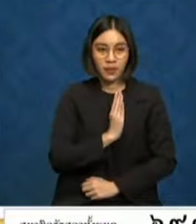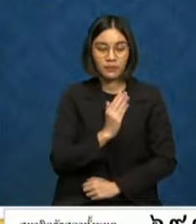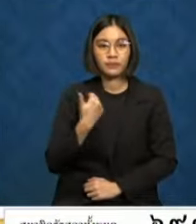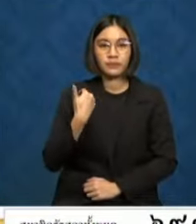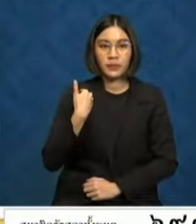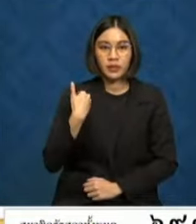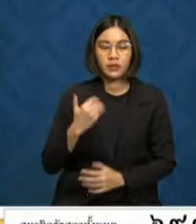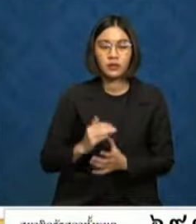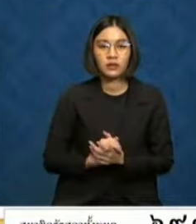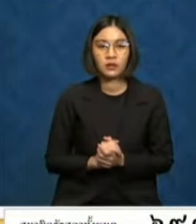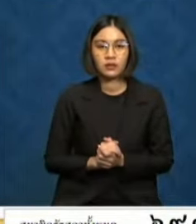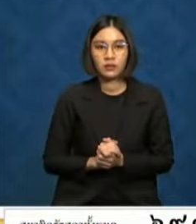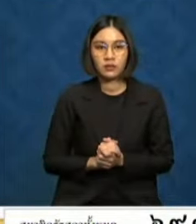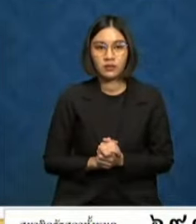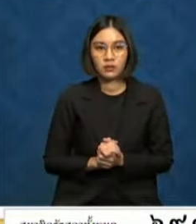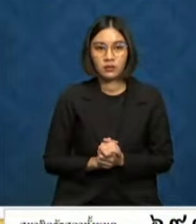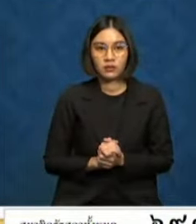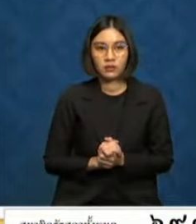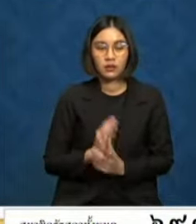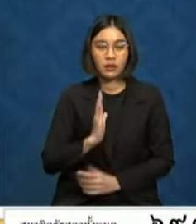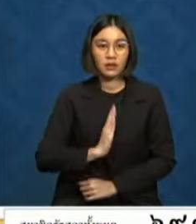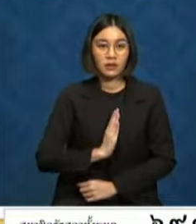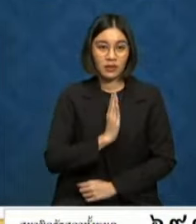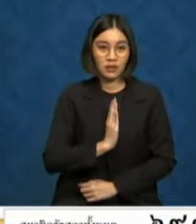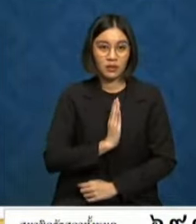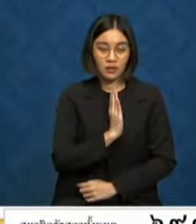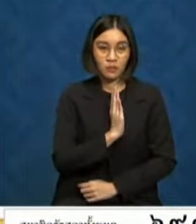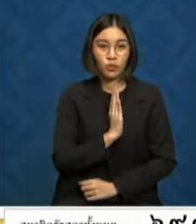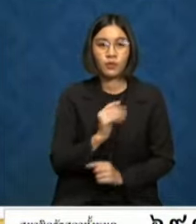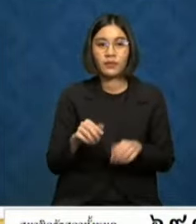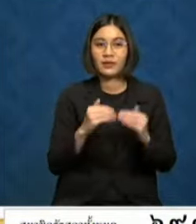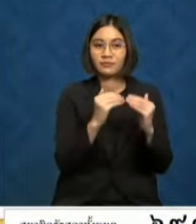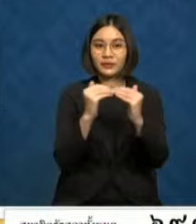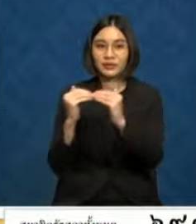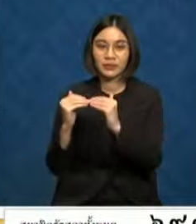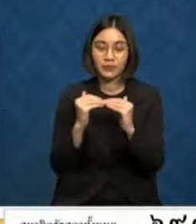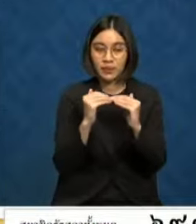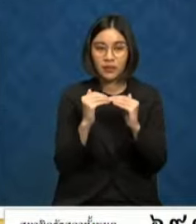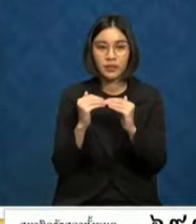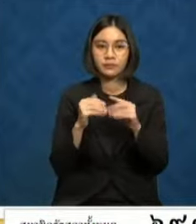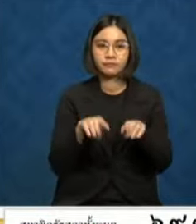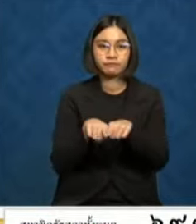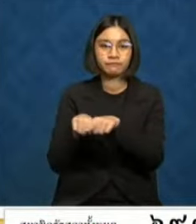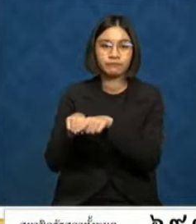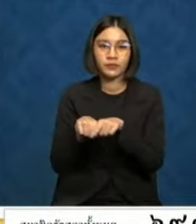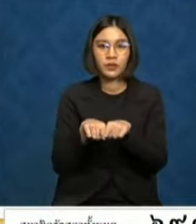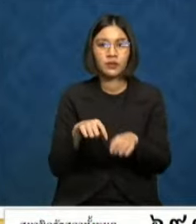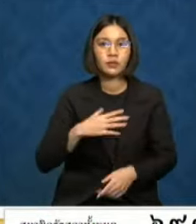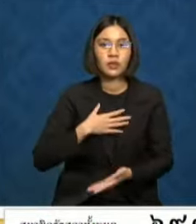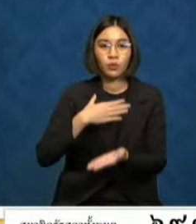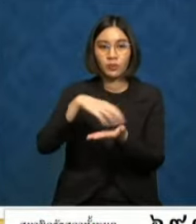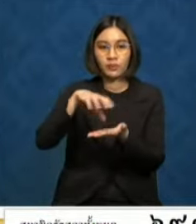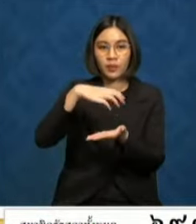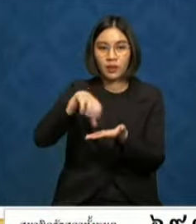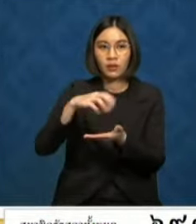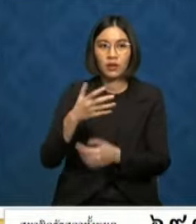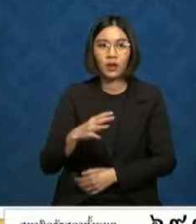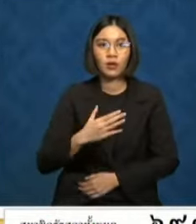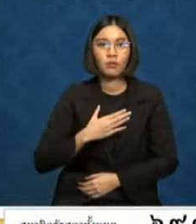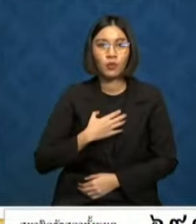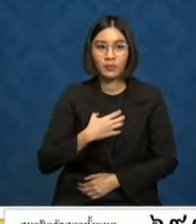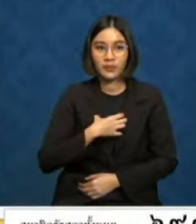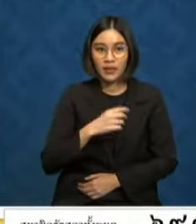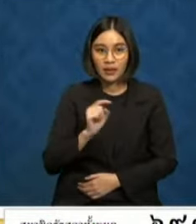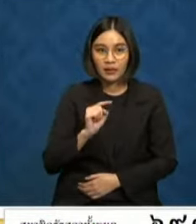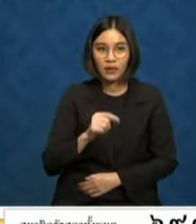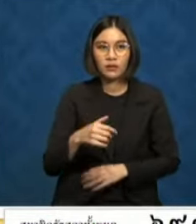มีเกียรติภูมิเสมอเช่นเดียวกันอย่างที่ผมได้กราบเรียนไปแล้วผมต้องการใช้